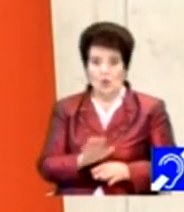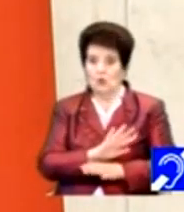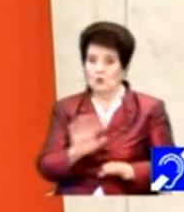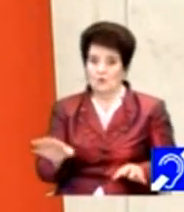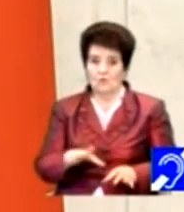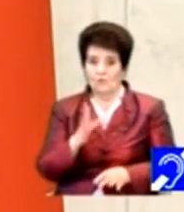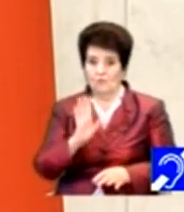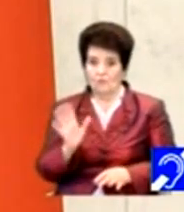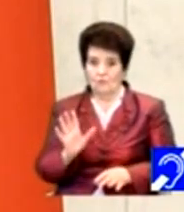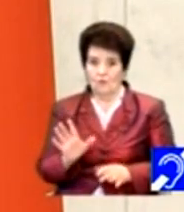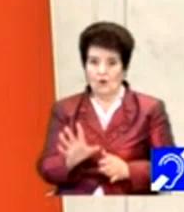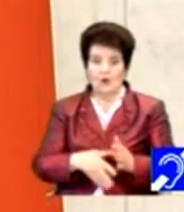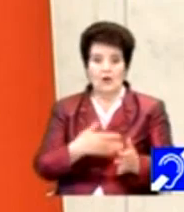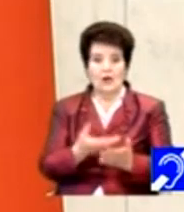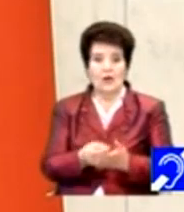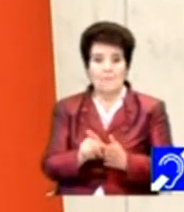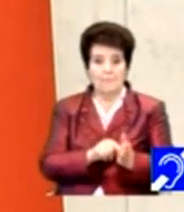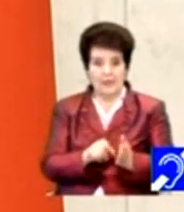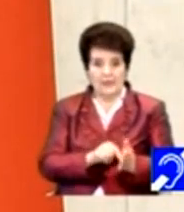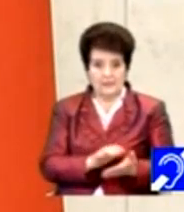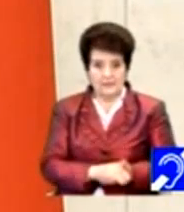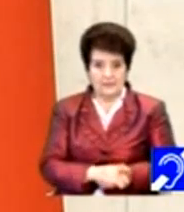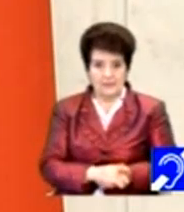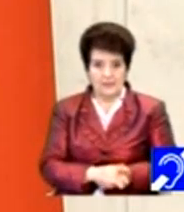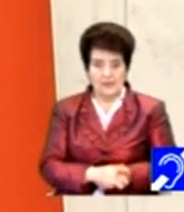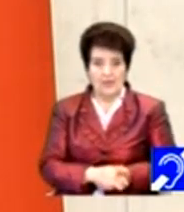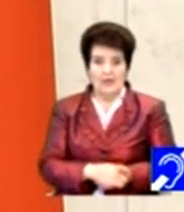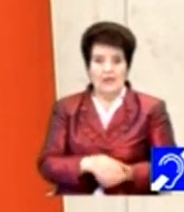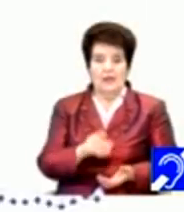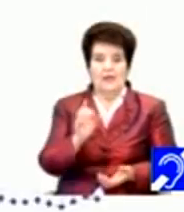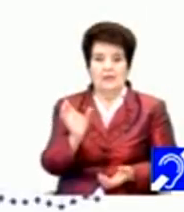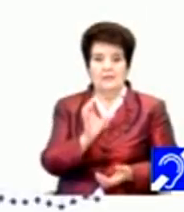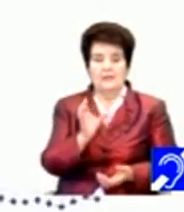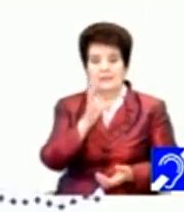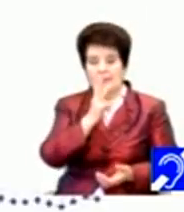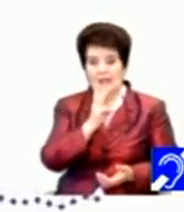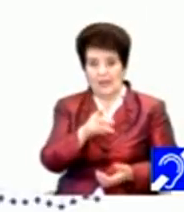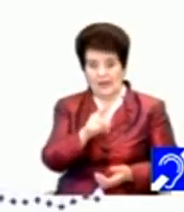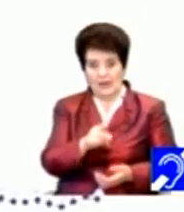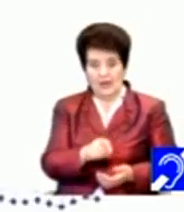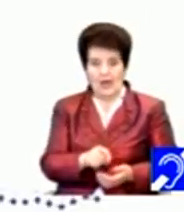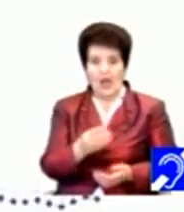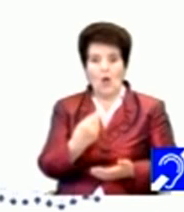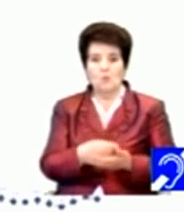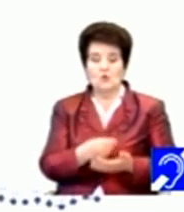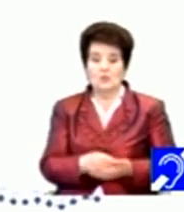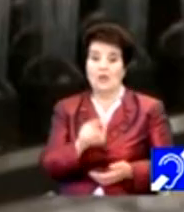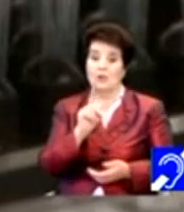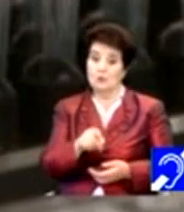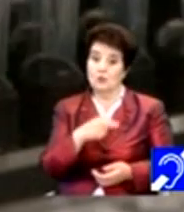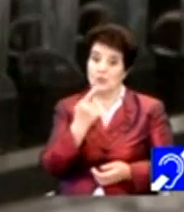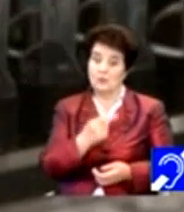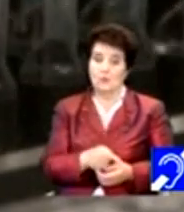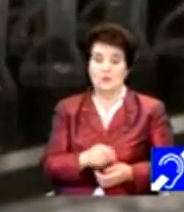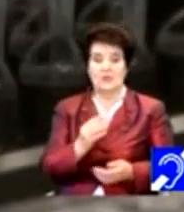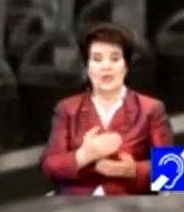achita pensiile, nu se vor achita salariile la bugetari. Tot pe atunci, autoritățile declarau că suntem în